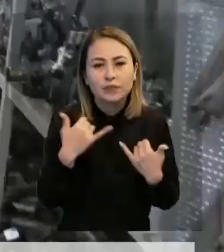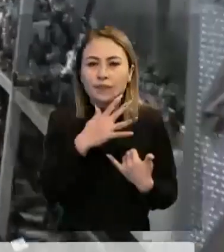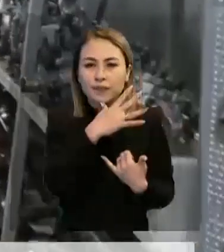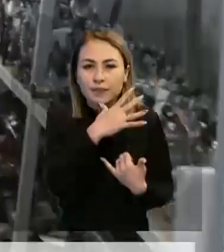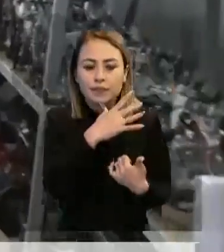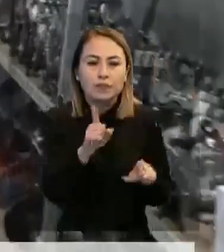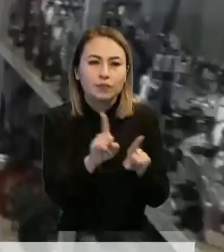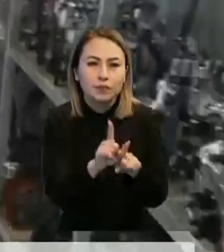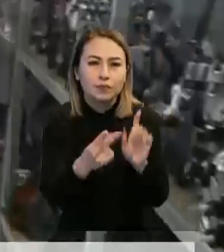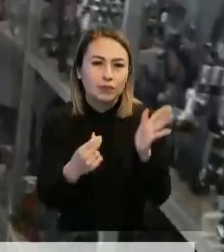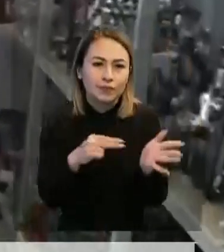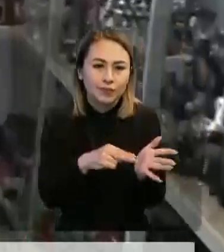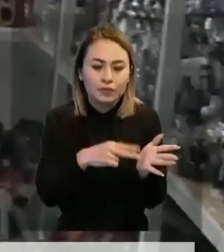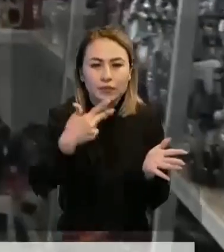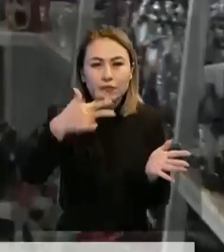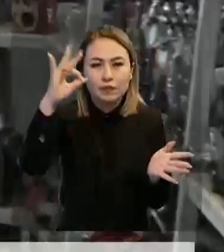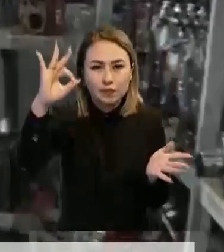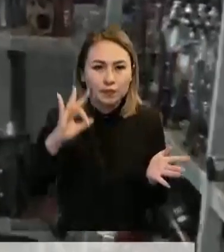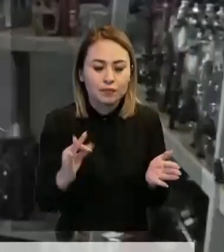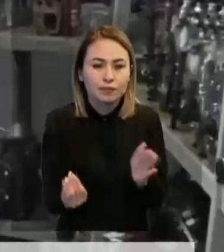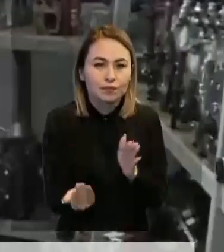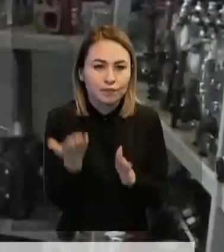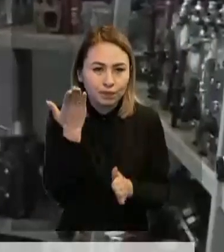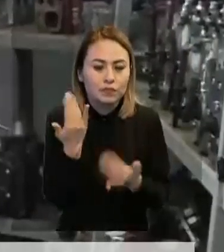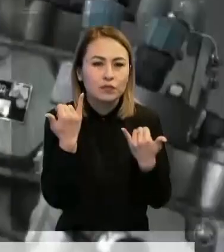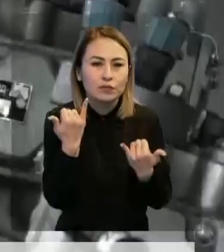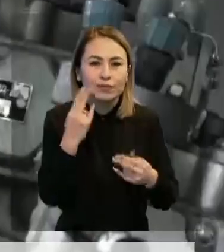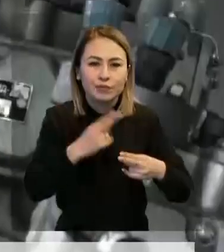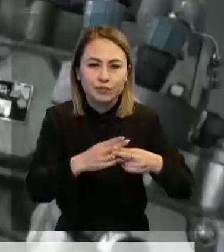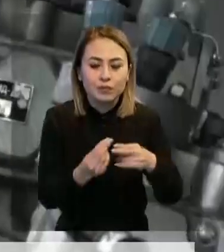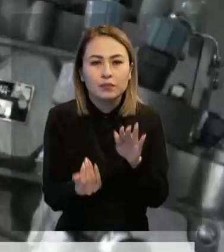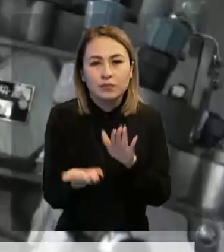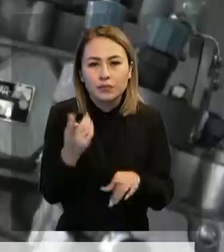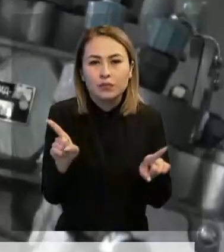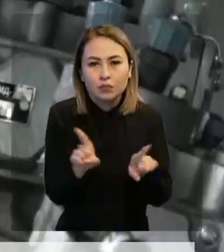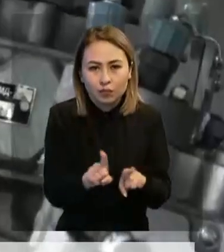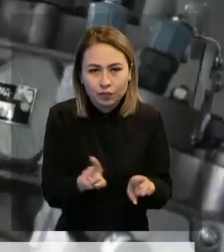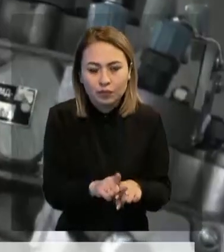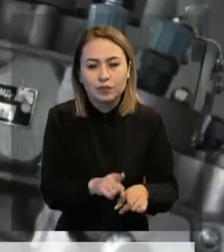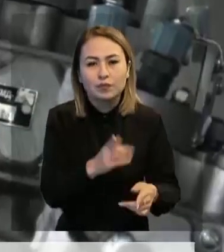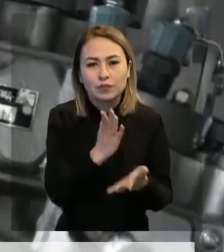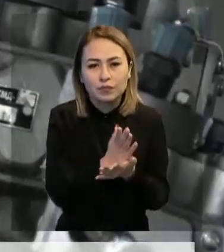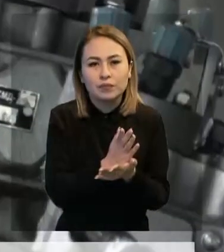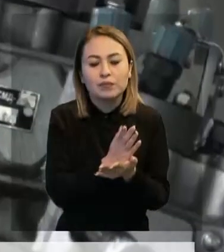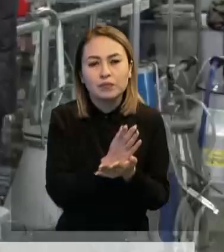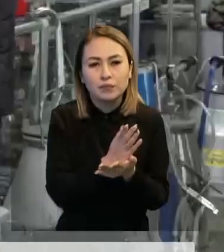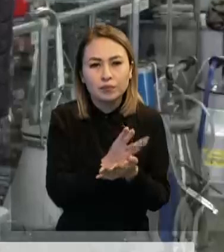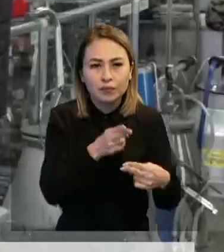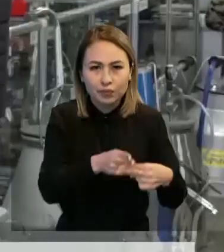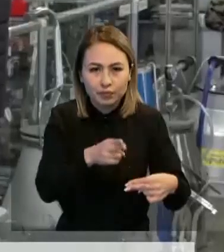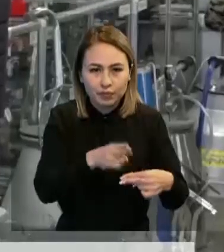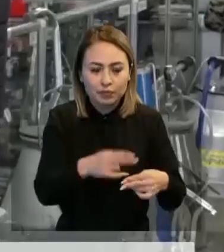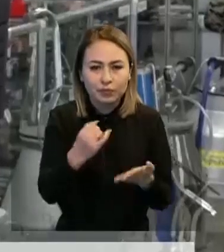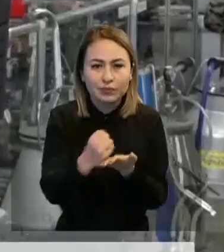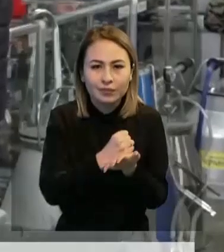өзінде оның бағасы 30%-ке дейін өскен. Металдың қымбаттауы да нарыққа әсер етпей қоймады. Мұнымен қоса,